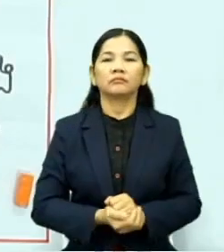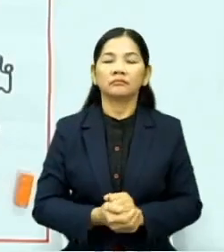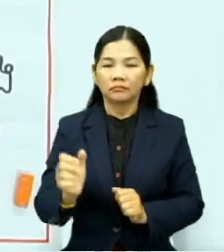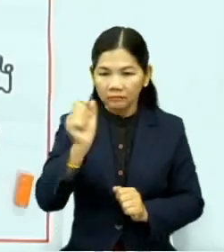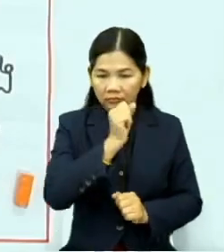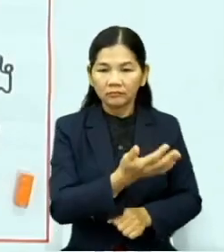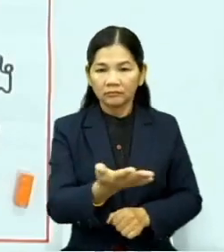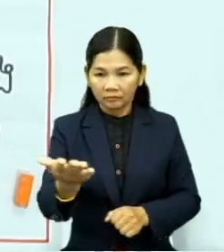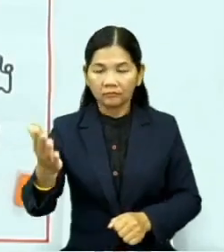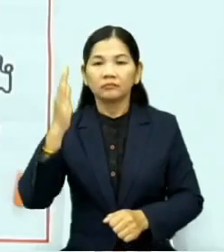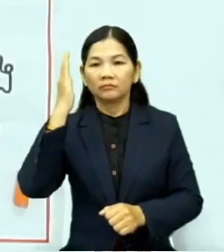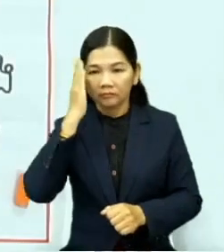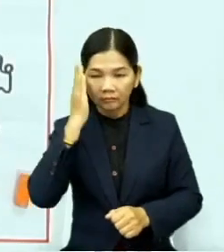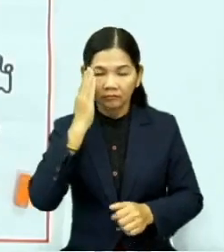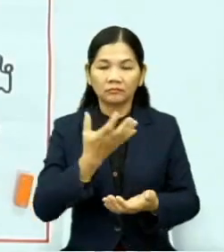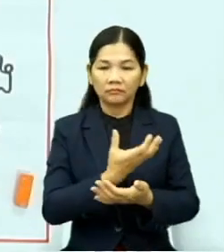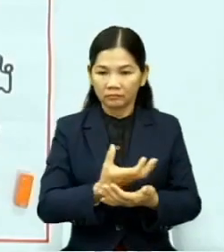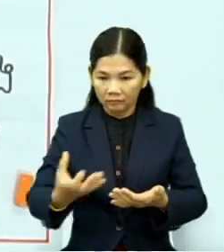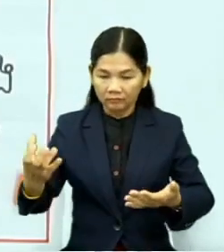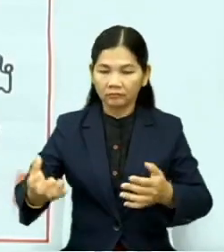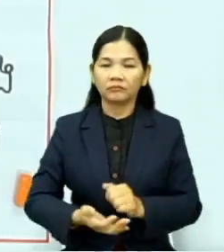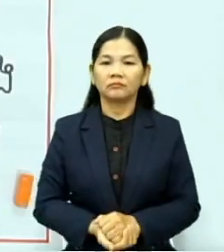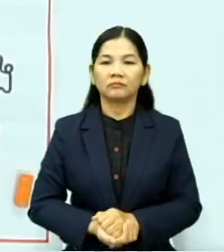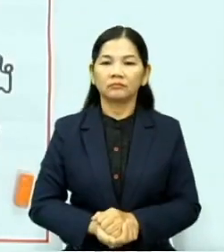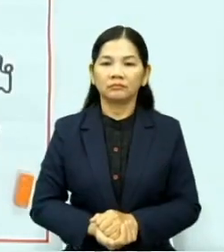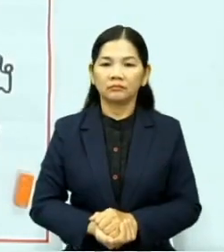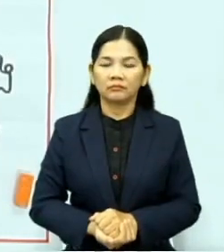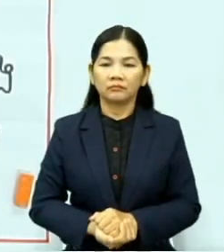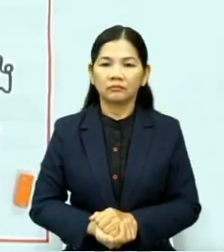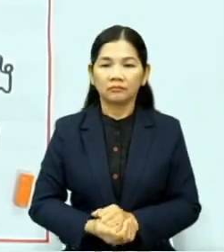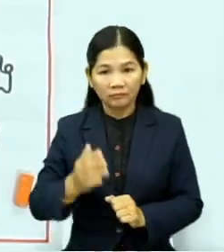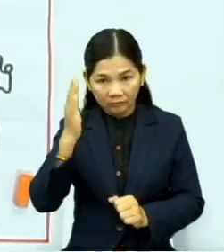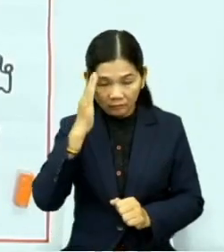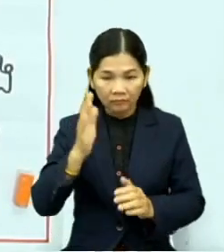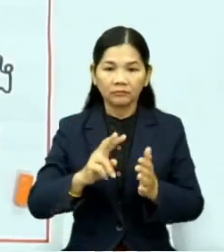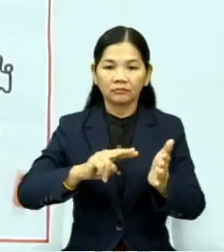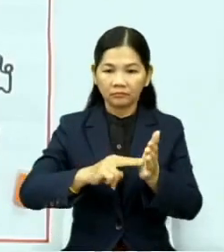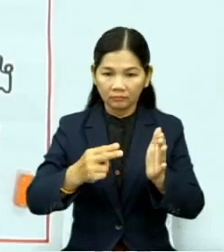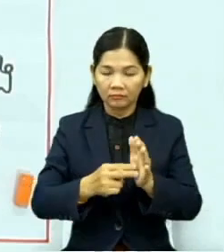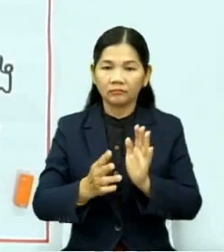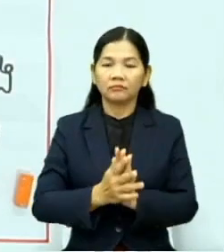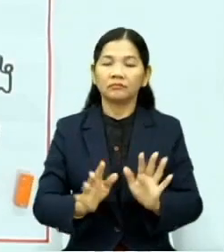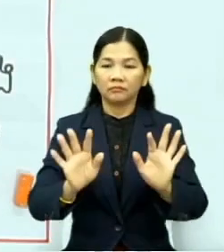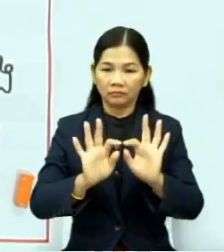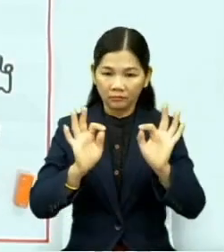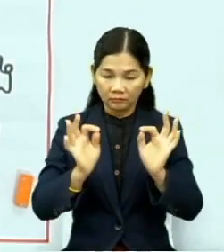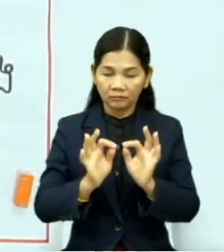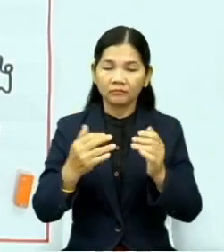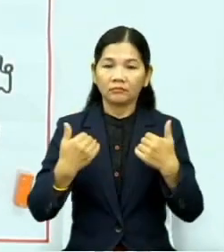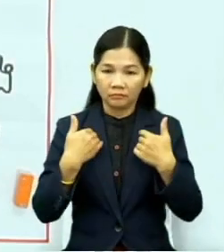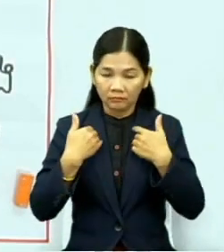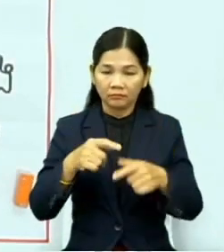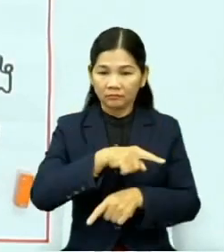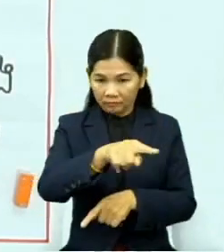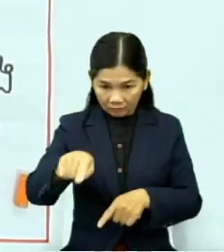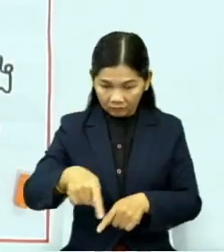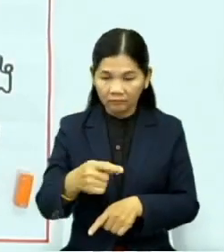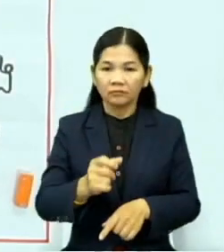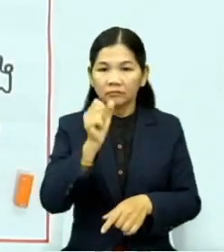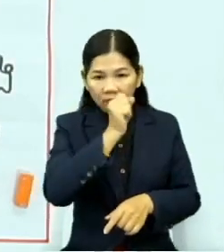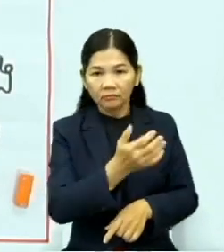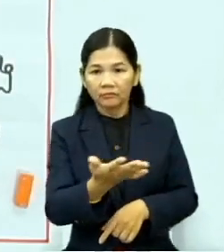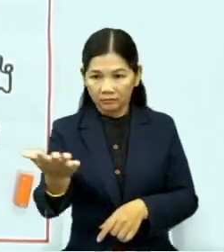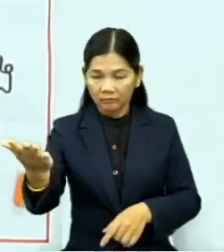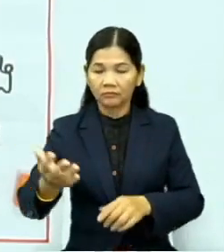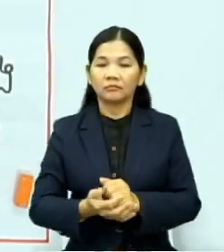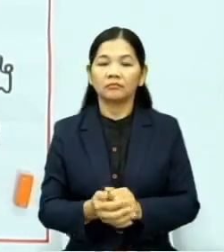dạy chà đăng tăng phí ụp cò phliên à dạy chà nâng đăng phí ạ tà lấy rộp bó vùng phliên chà vùng phliên à dạy chà chân